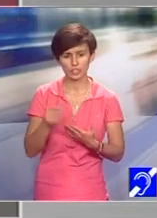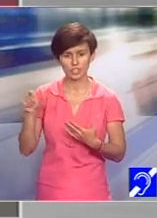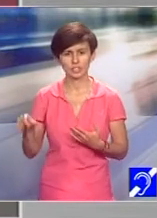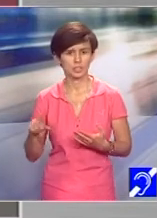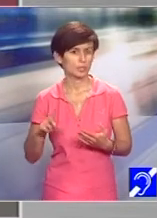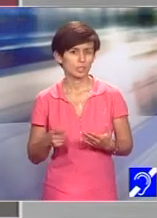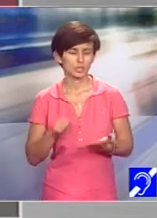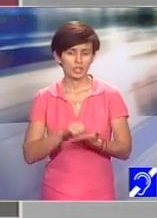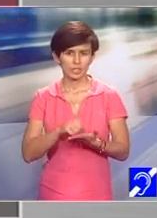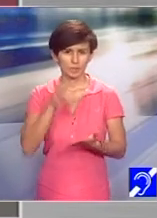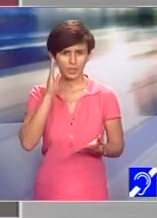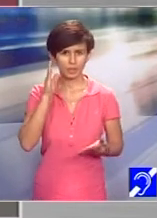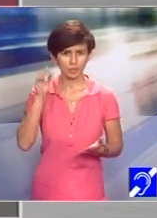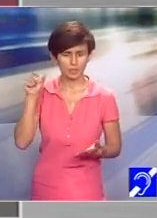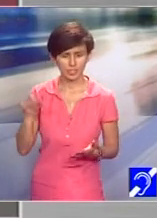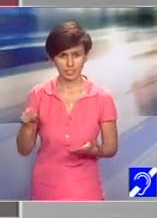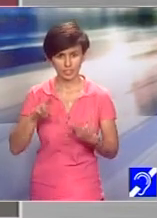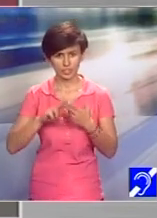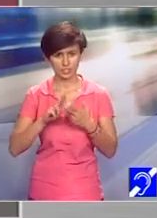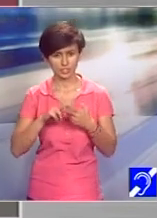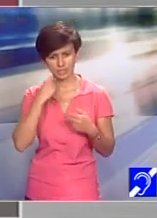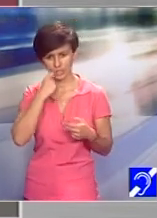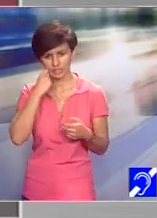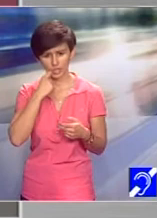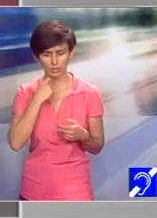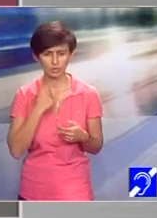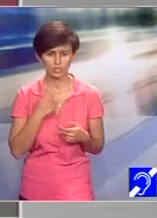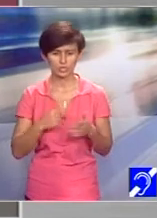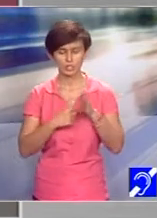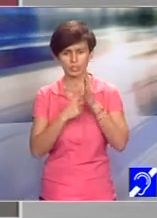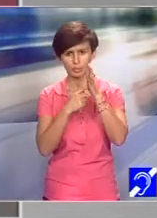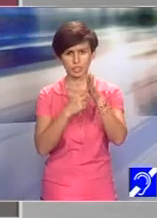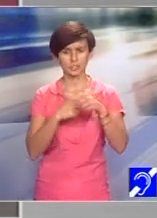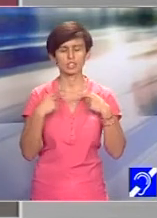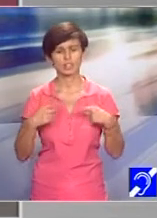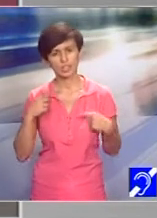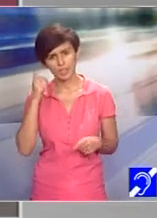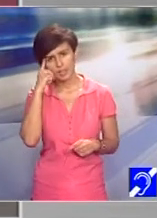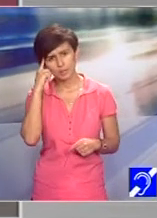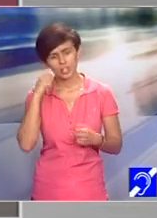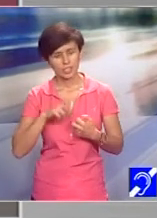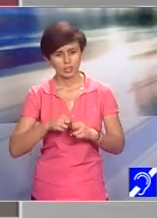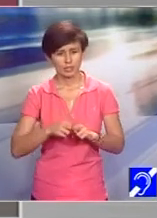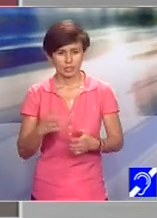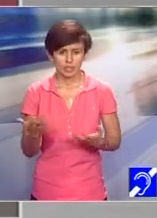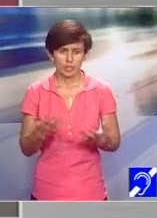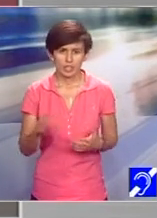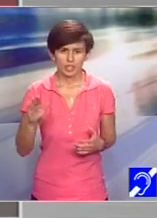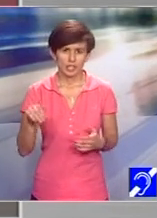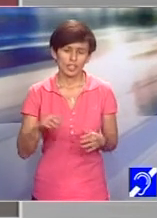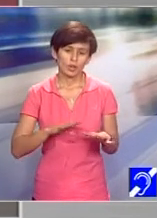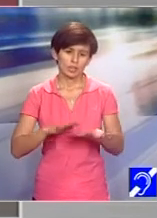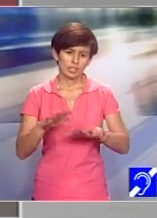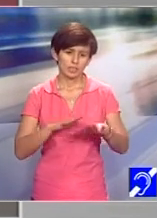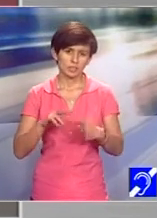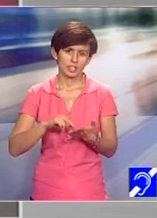bibliotecile României să se întâlnească aici, la Cluj, și să-și prezinte fiecare viziunea și problemele cu care se mai întâlnesc în administrarea